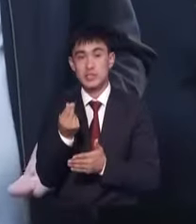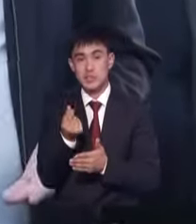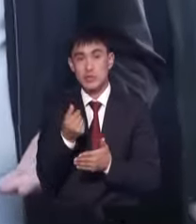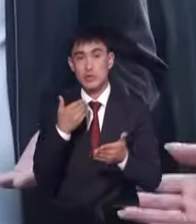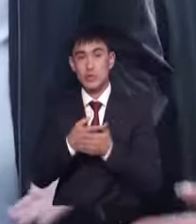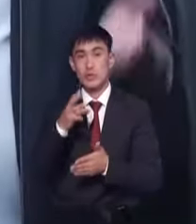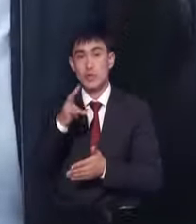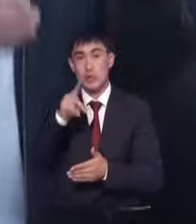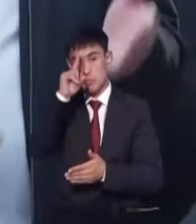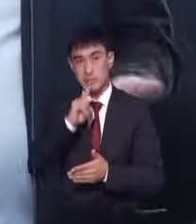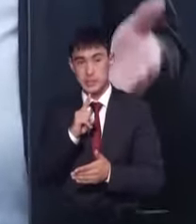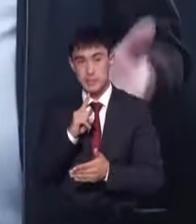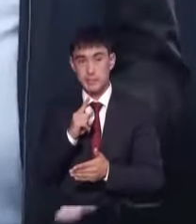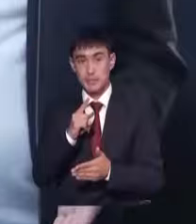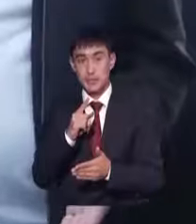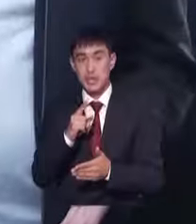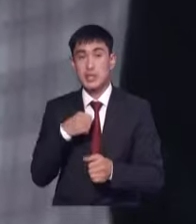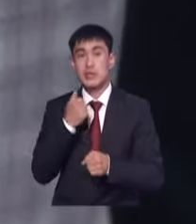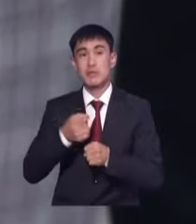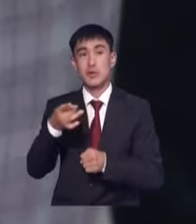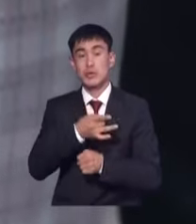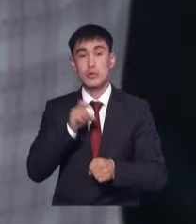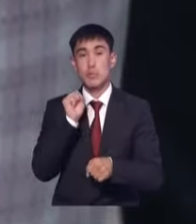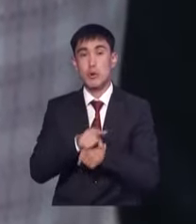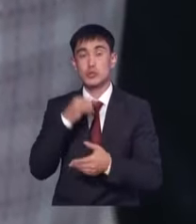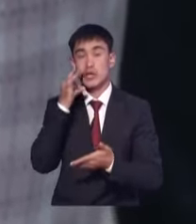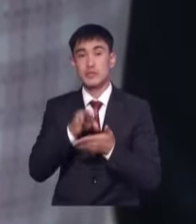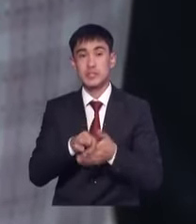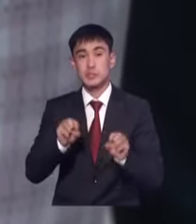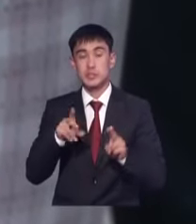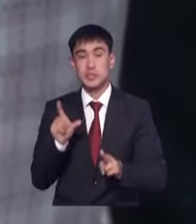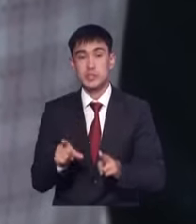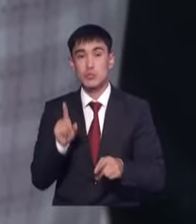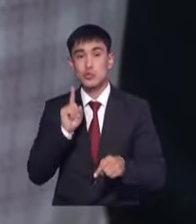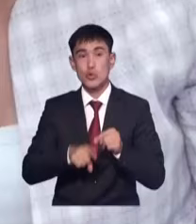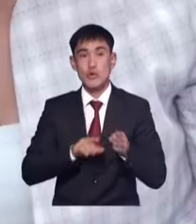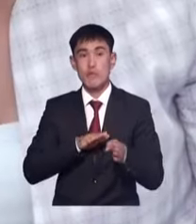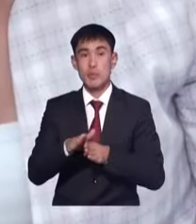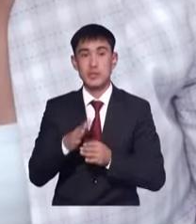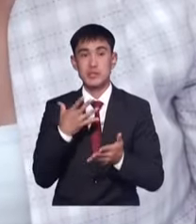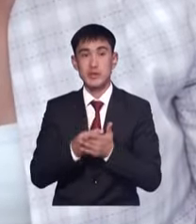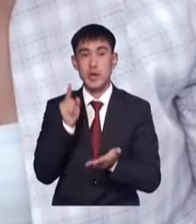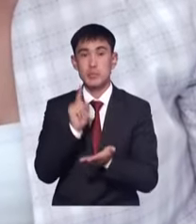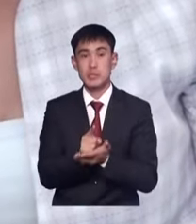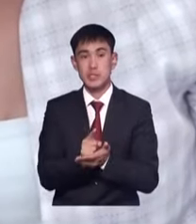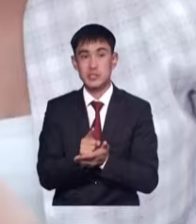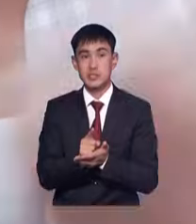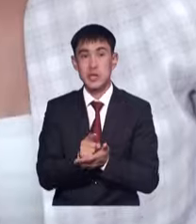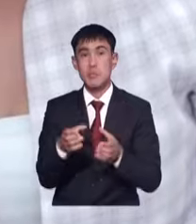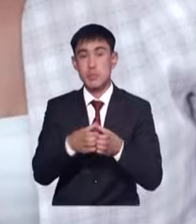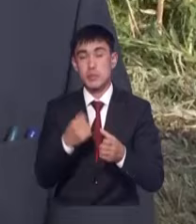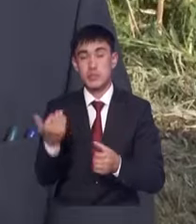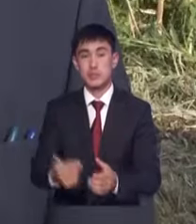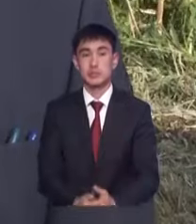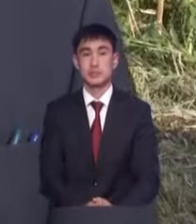до ноября месяца. В свою очередь глава региона поручил ответственным специалистам ускорить выполнение своих обязательств перед